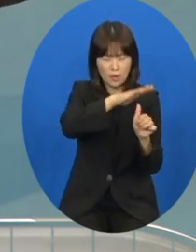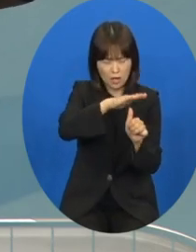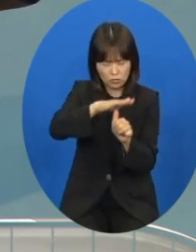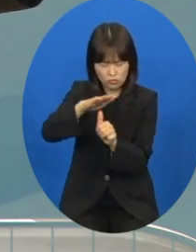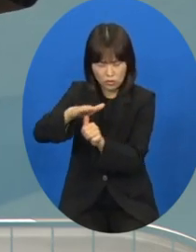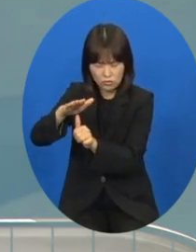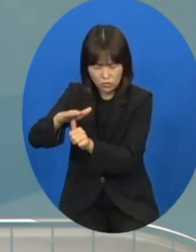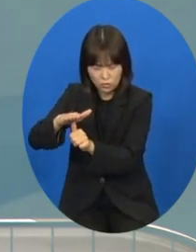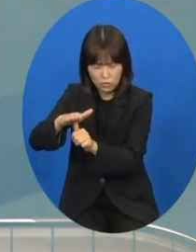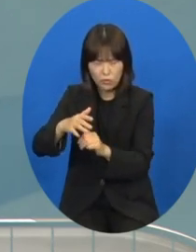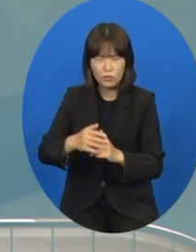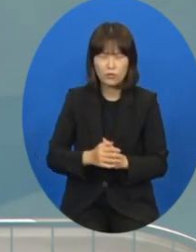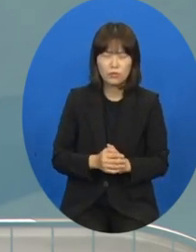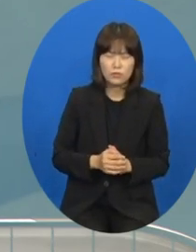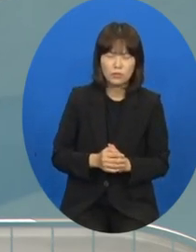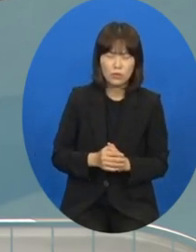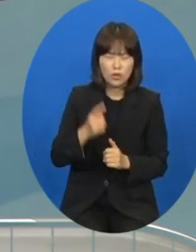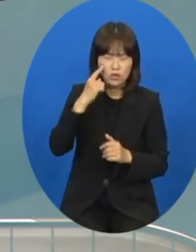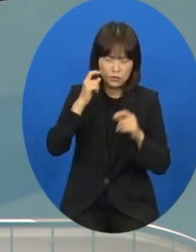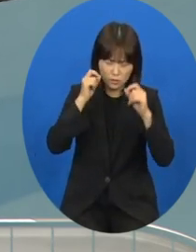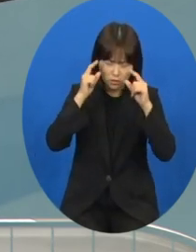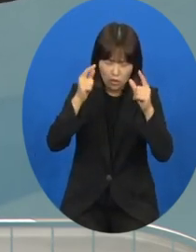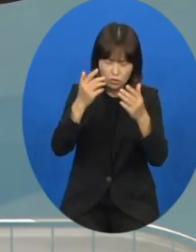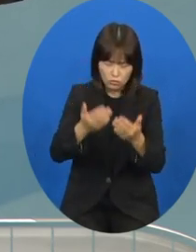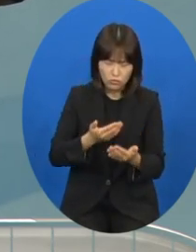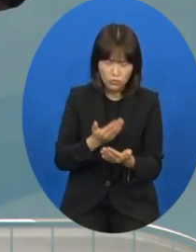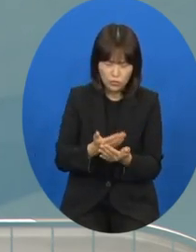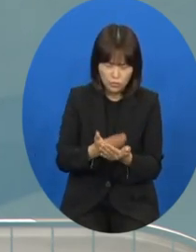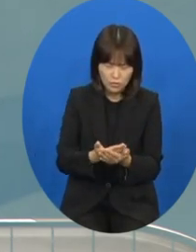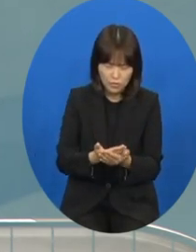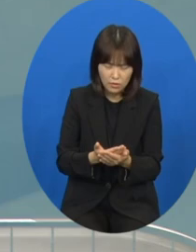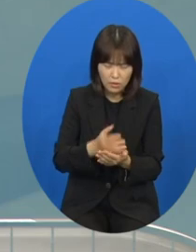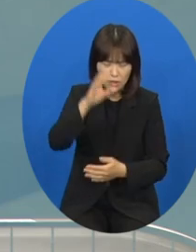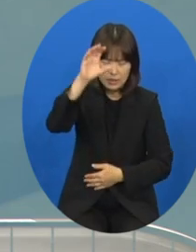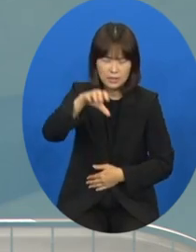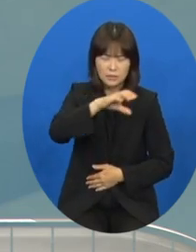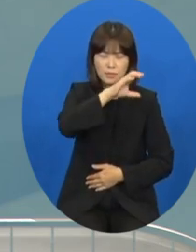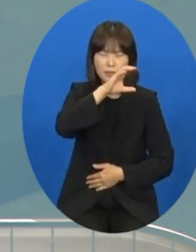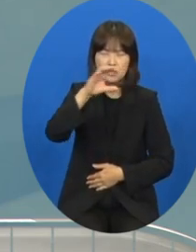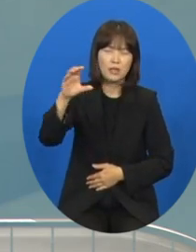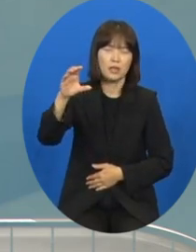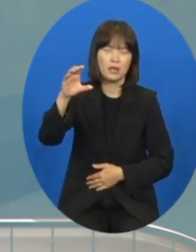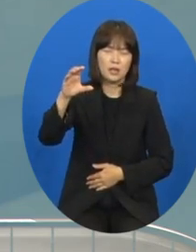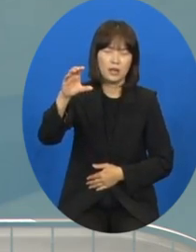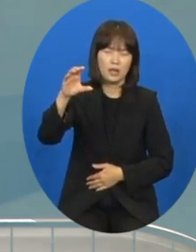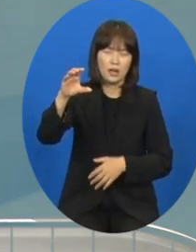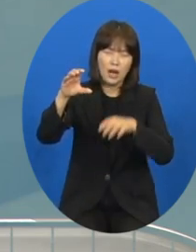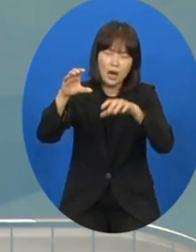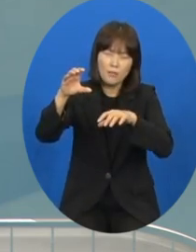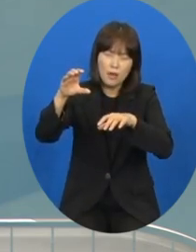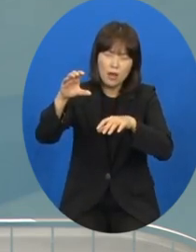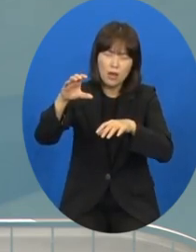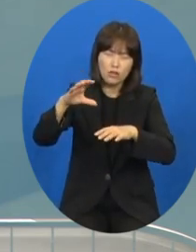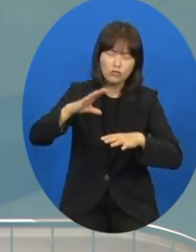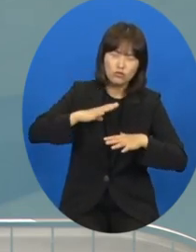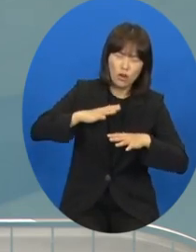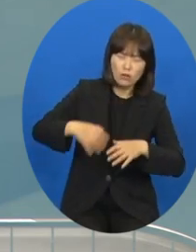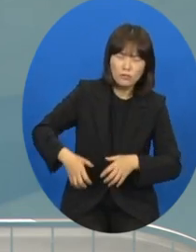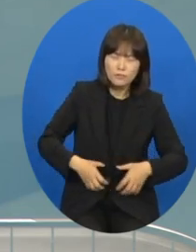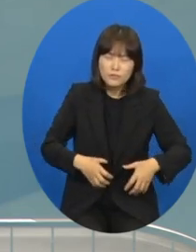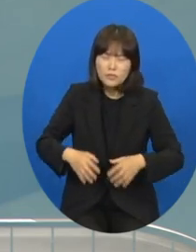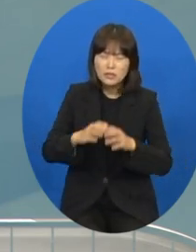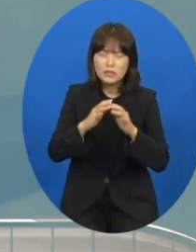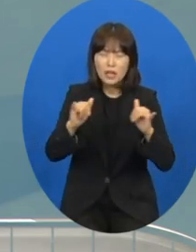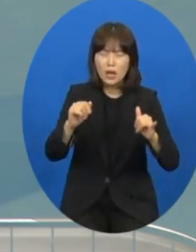주시고 그리고 그 눈을 열어 주소서. 십자가에서 앞에서 두려워하거나 주저하는 자 없게